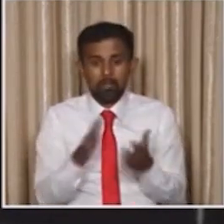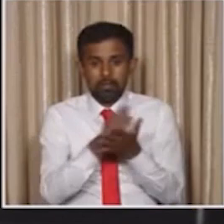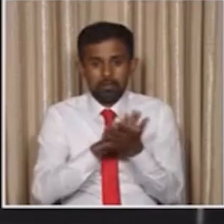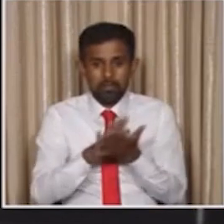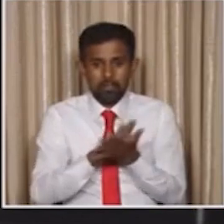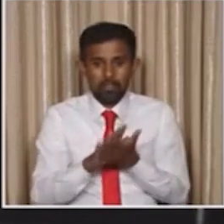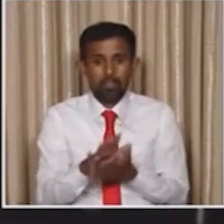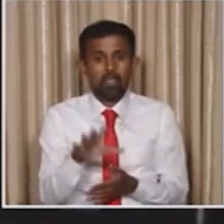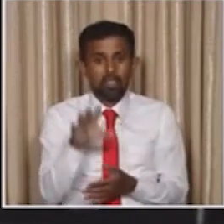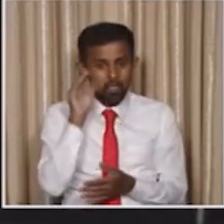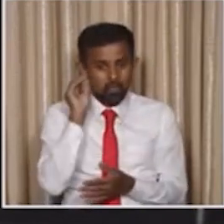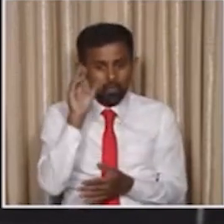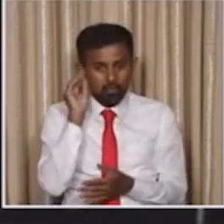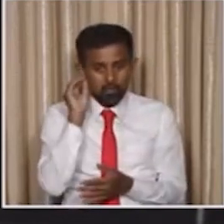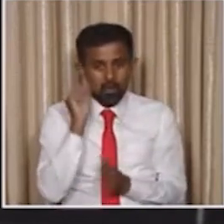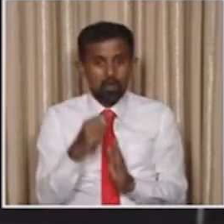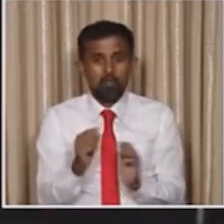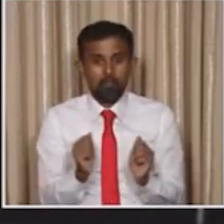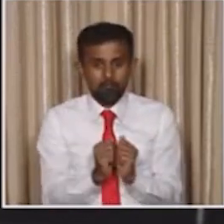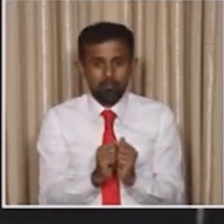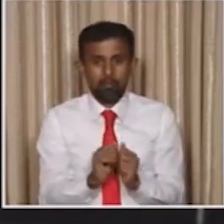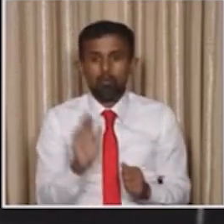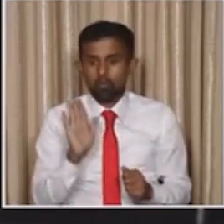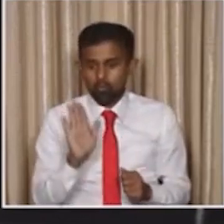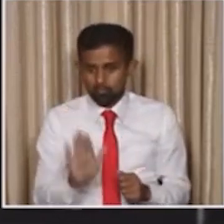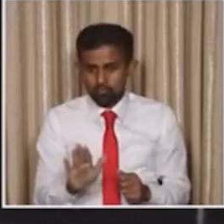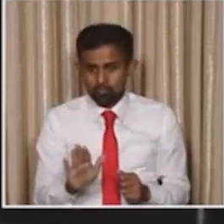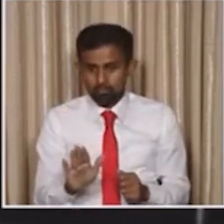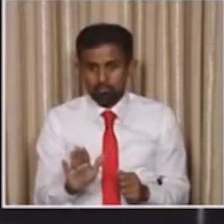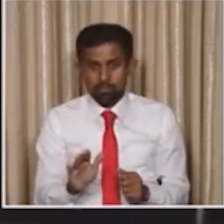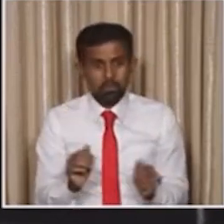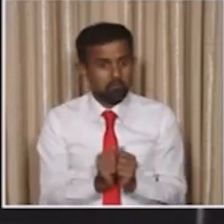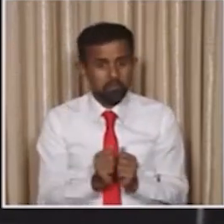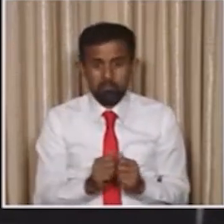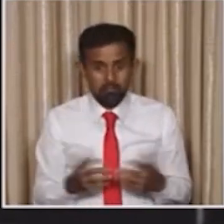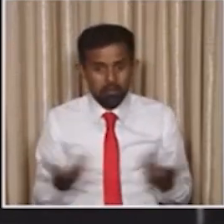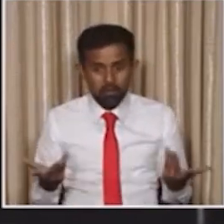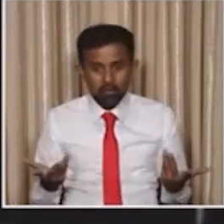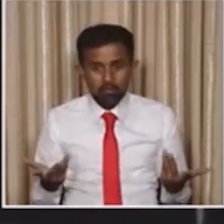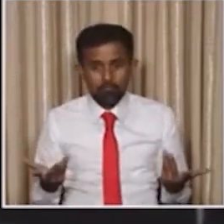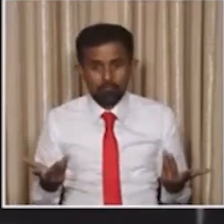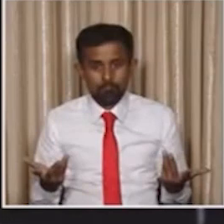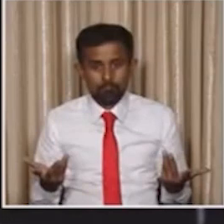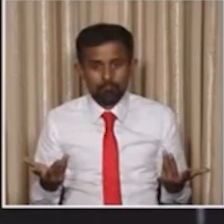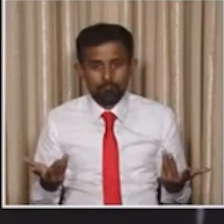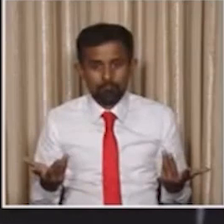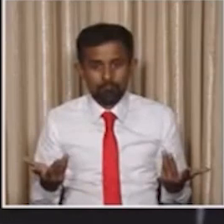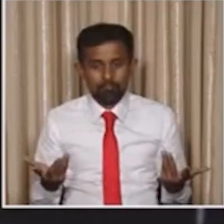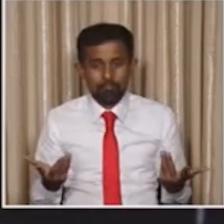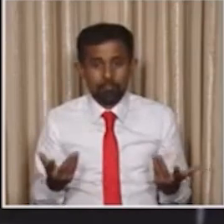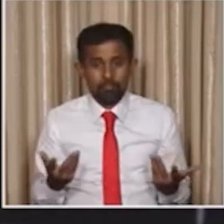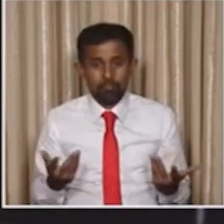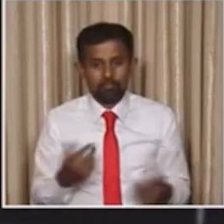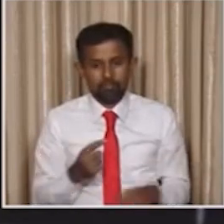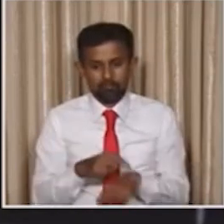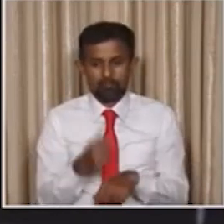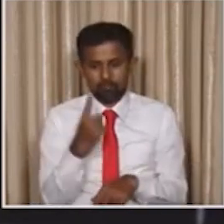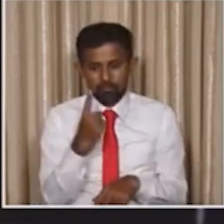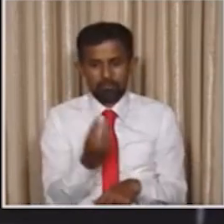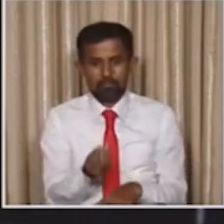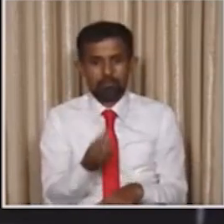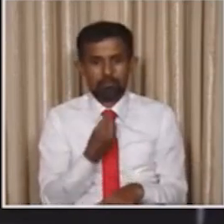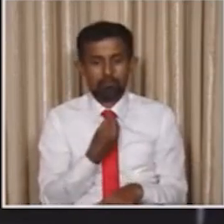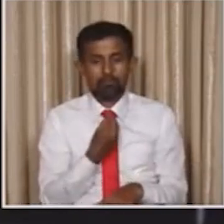පැහැදිලි අවබෝධයකින් රටේ ක්‍රියා කළ යුතුයි. එහෙම ක්‍රියා නොකළොත් කාලය අවසන් වෙන කරුණ. ඔව් නියෝජ්‍ය කතානායකතුමා මට විනාඩියක් විතරක්